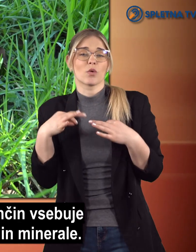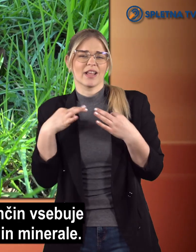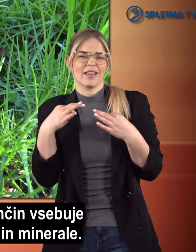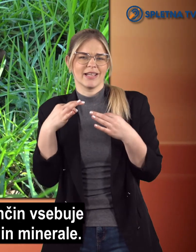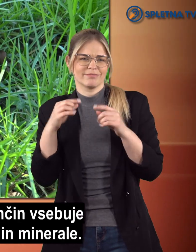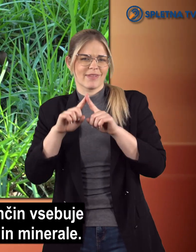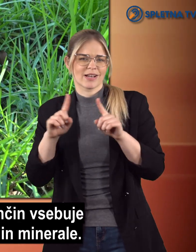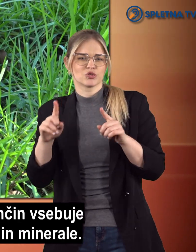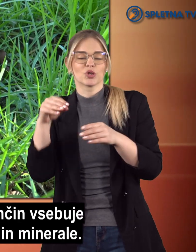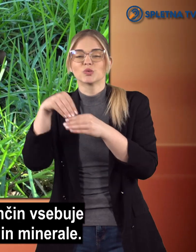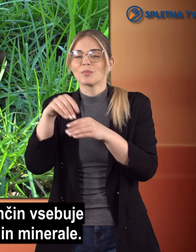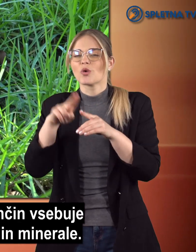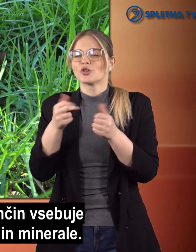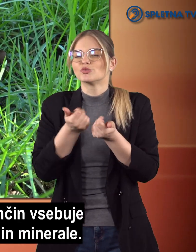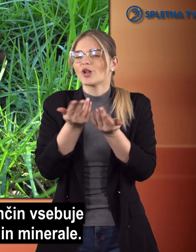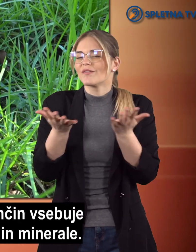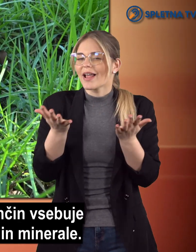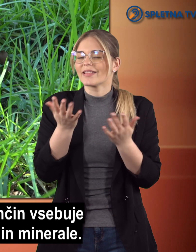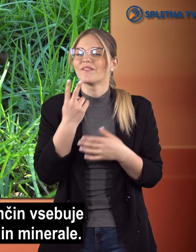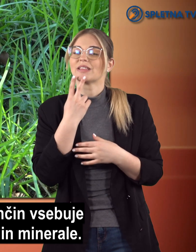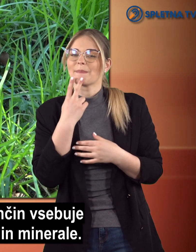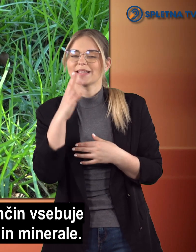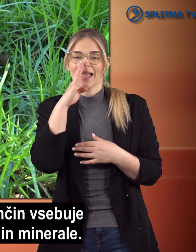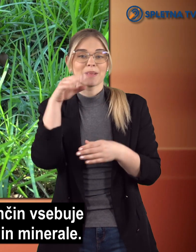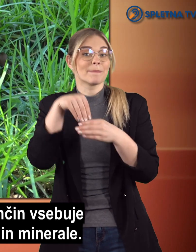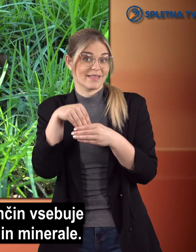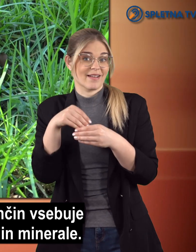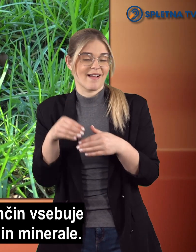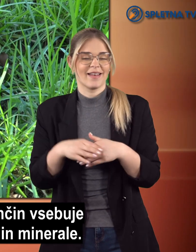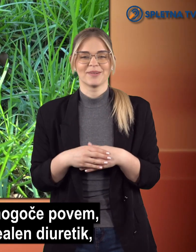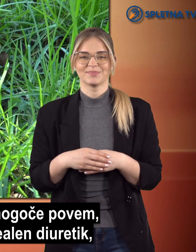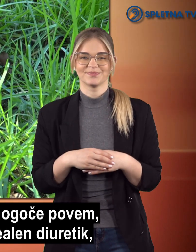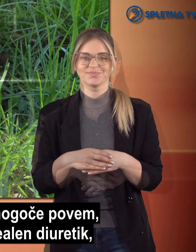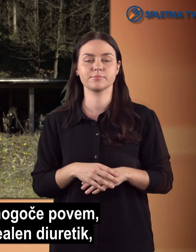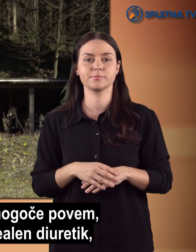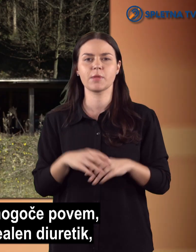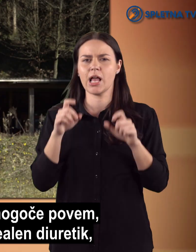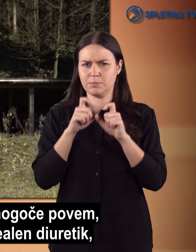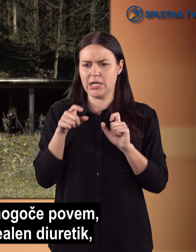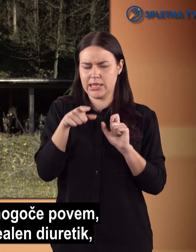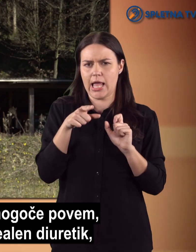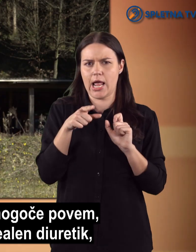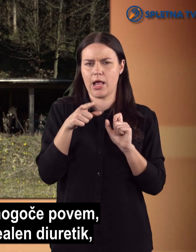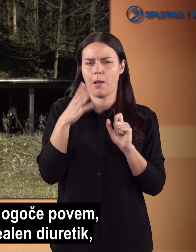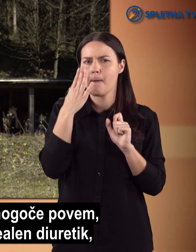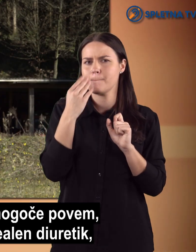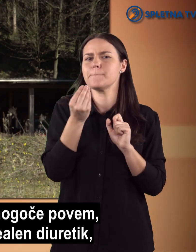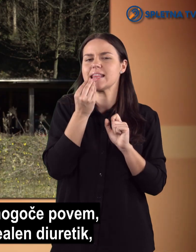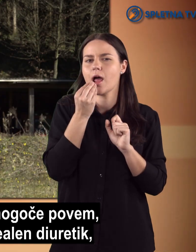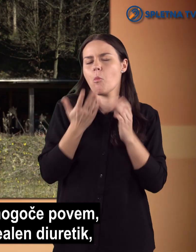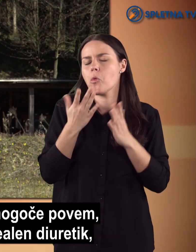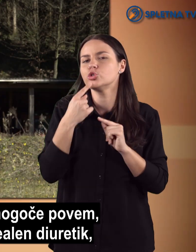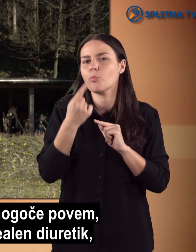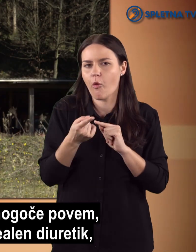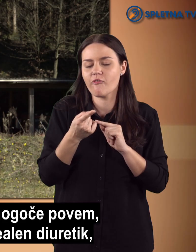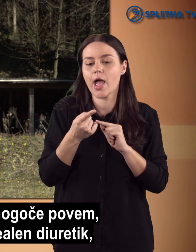Poleg zdravilnih grenčin vsebuje še številne vitamine in minerale. Zaradi teh mineralov, mogoče povem, a ne, ga